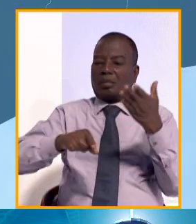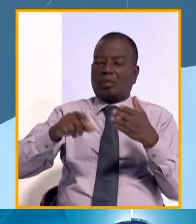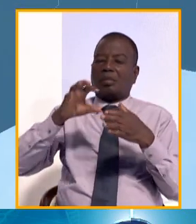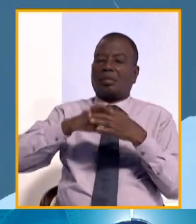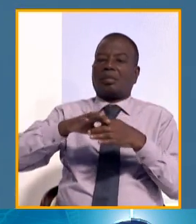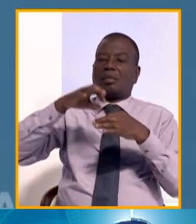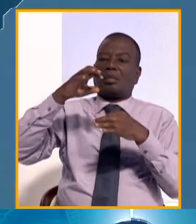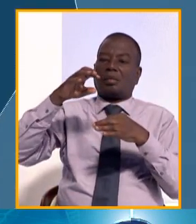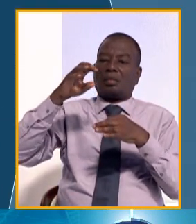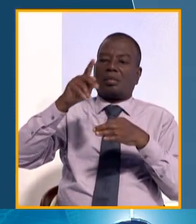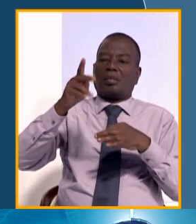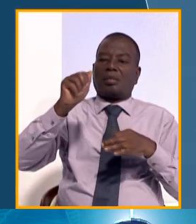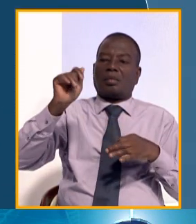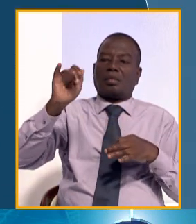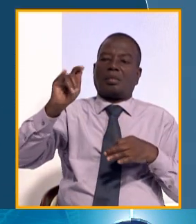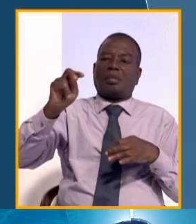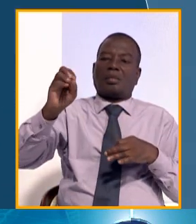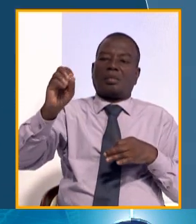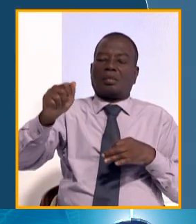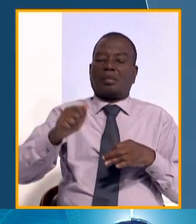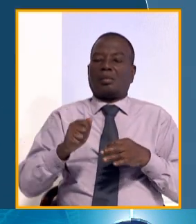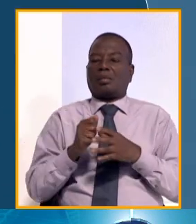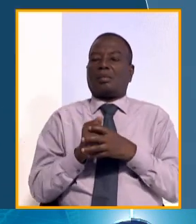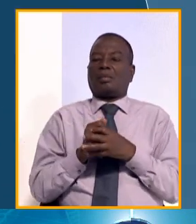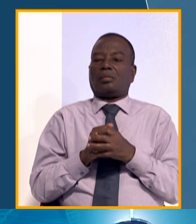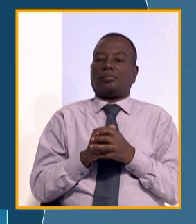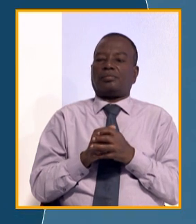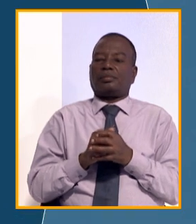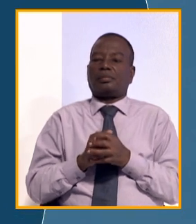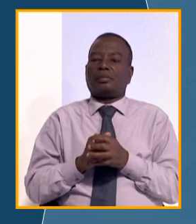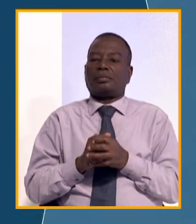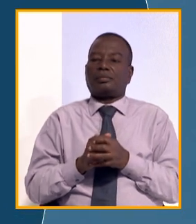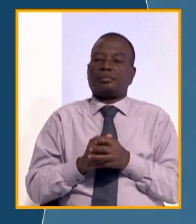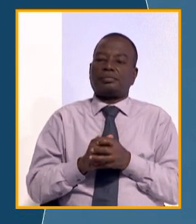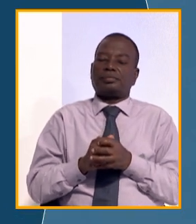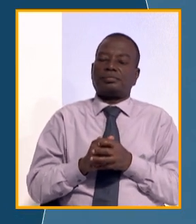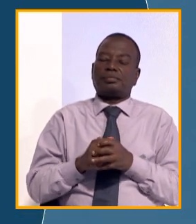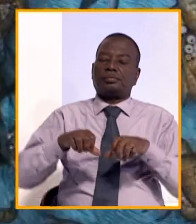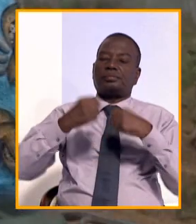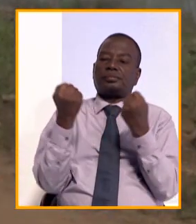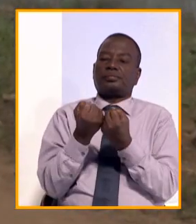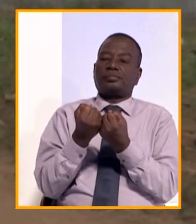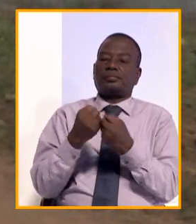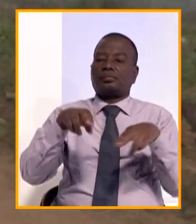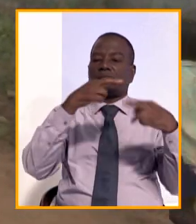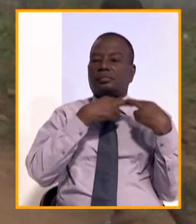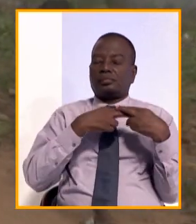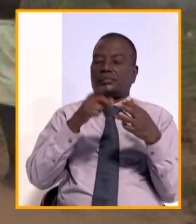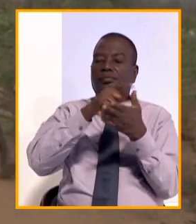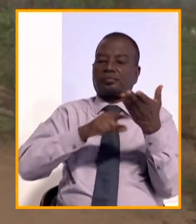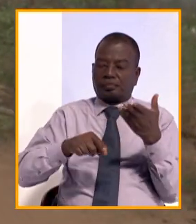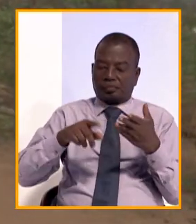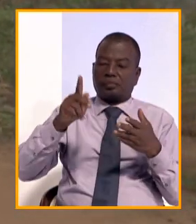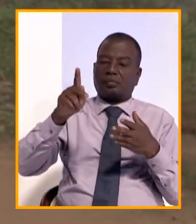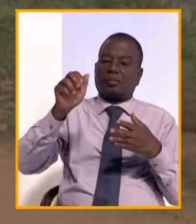de la ville de Katiola. Reportage Geneva Ouattara, RTI Boaké. L'association des cadres du quartier Djoulabougou